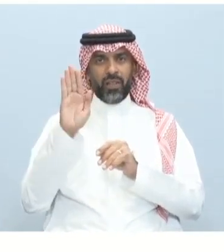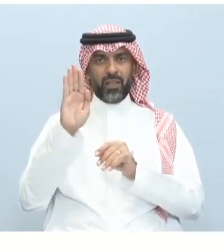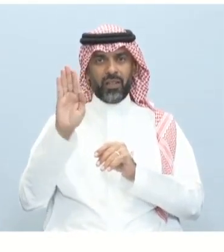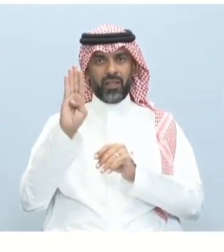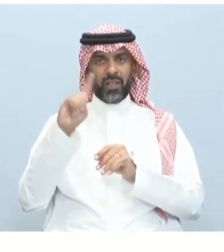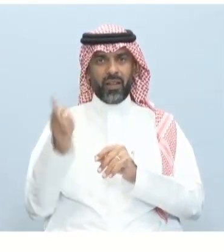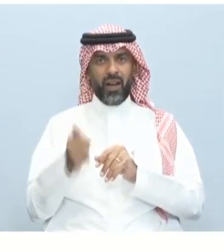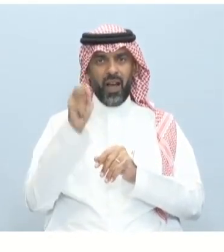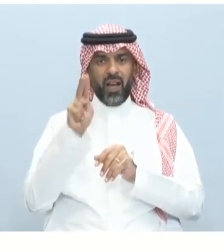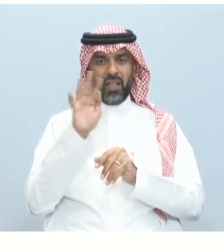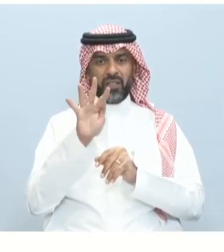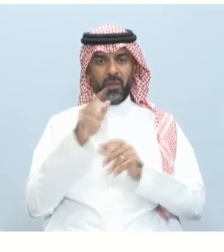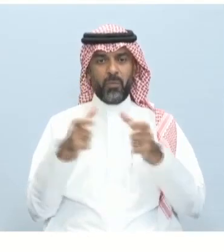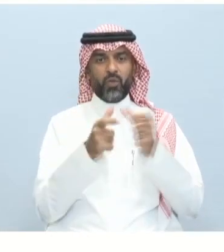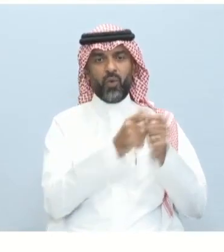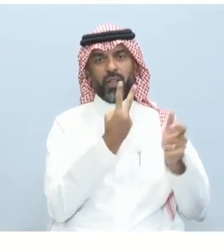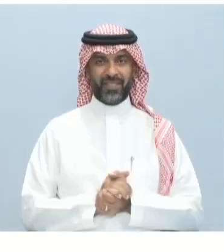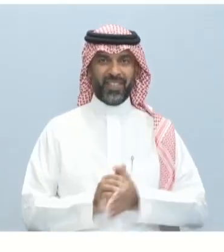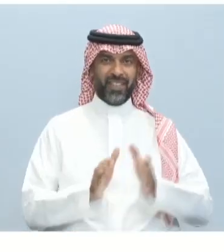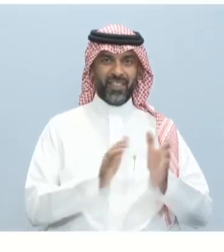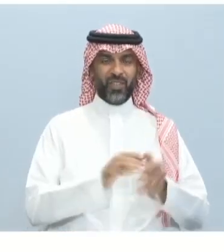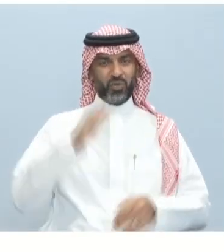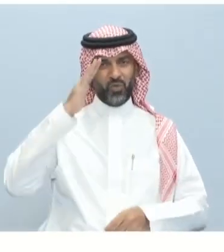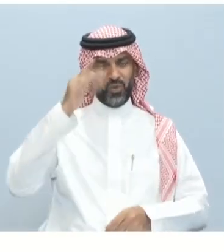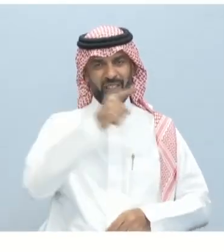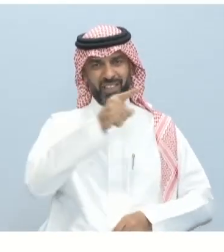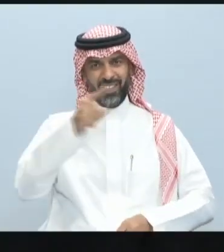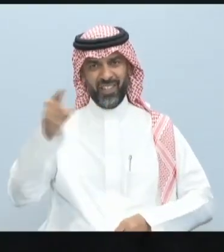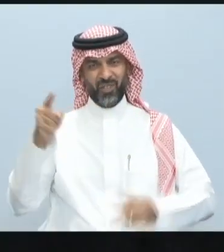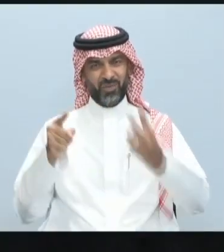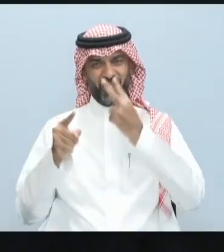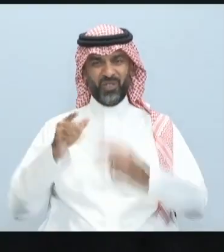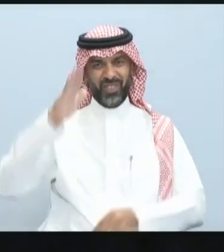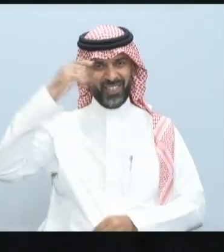للسفن والأخرى للقطارات. شكرا لكم على حسن المتابعة.